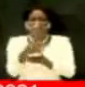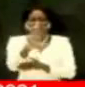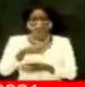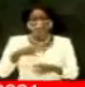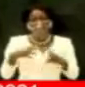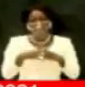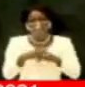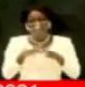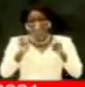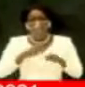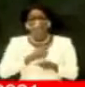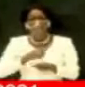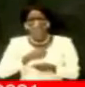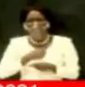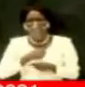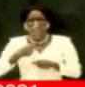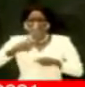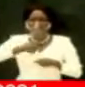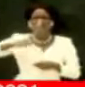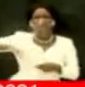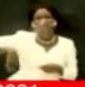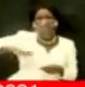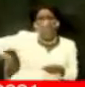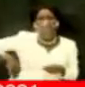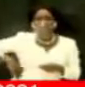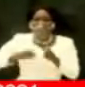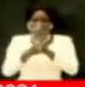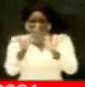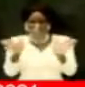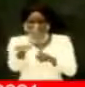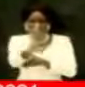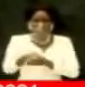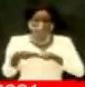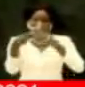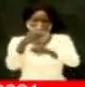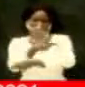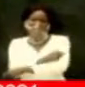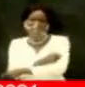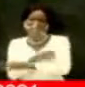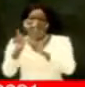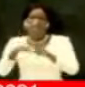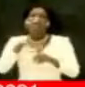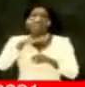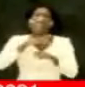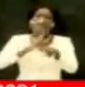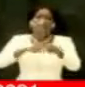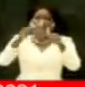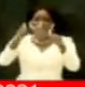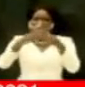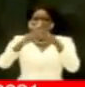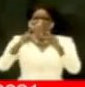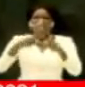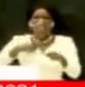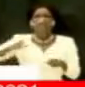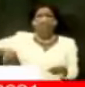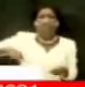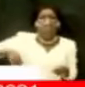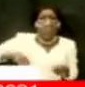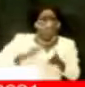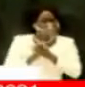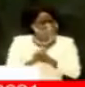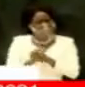kutsegula polandirira katemera anthu akufika nthawi yabwino ifeso mbali yathu tiyeni chonde tiyesetse kuti tizifika nthawi